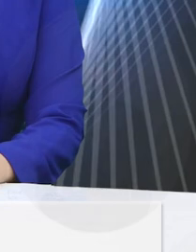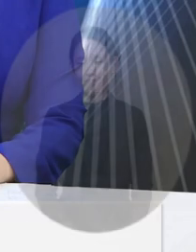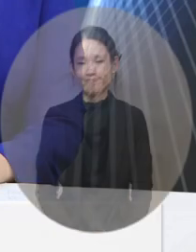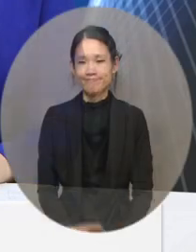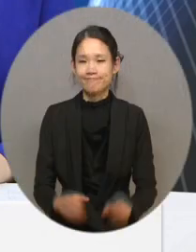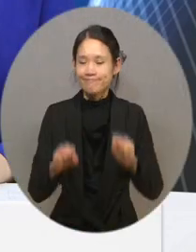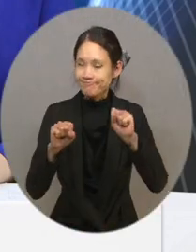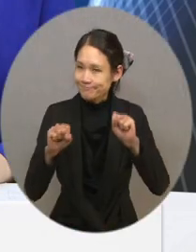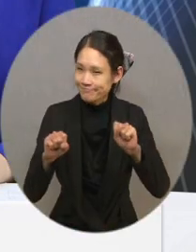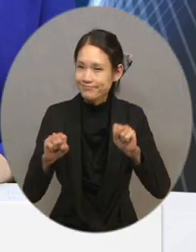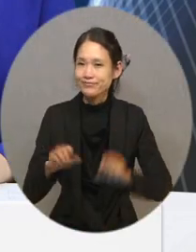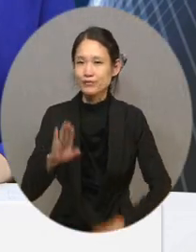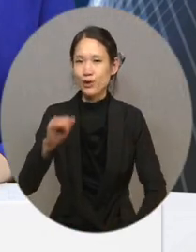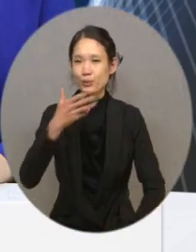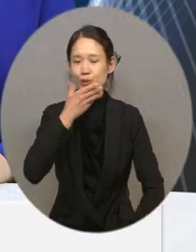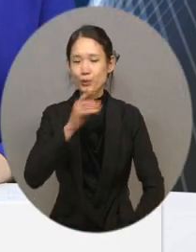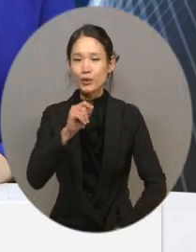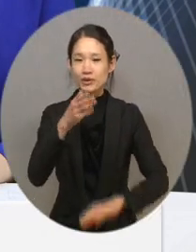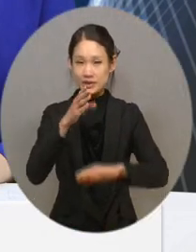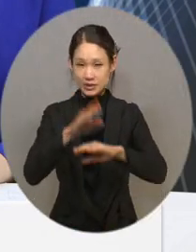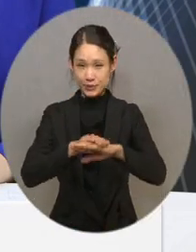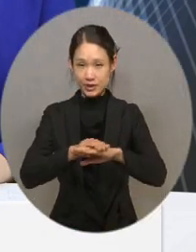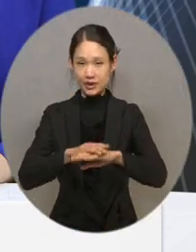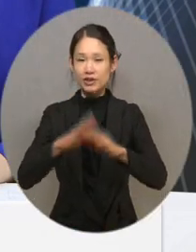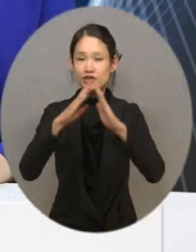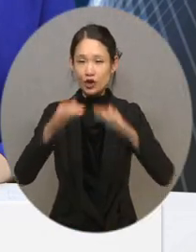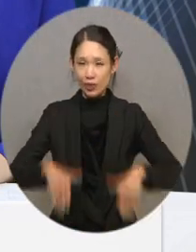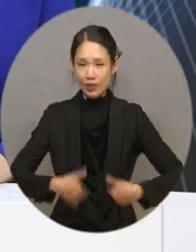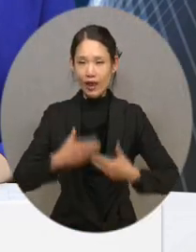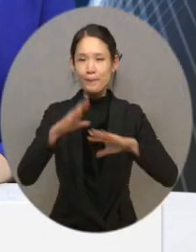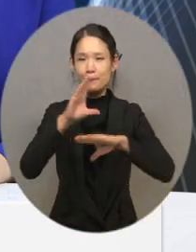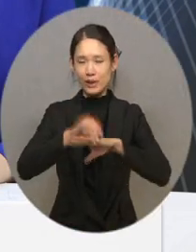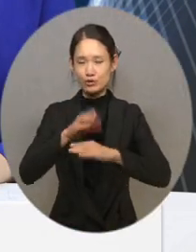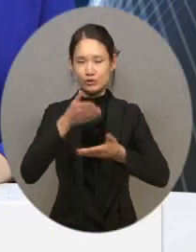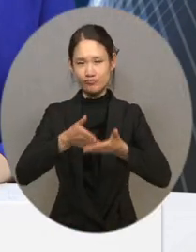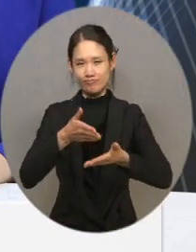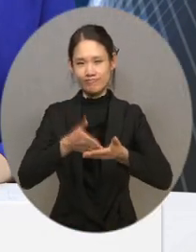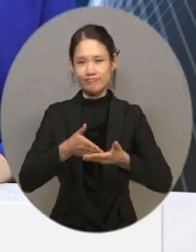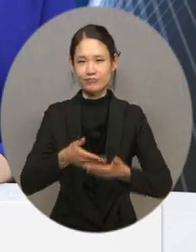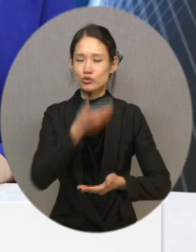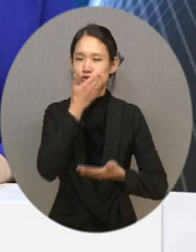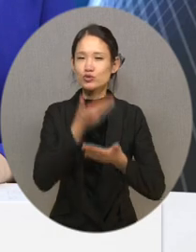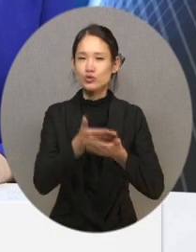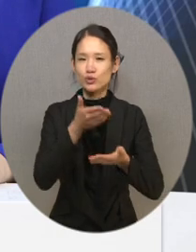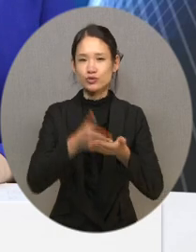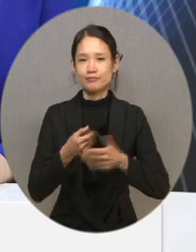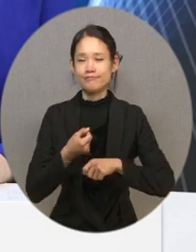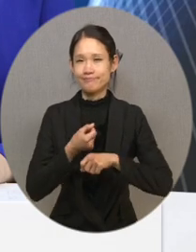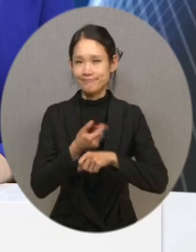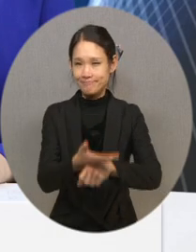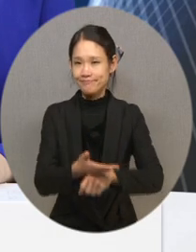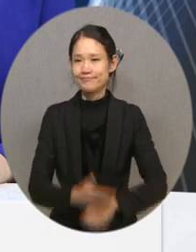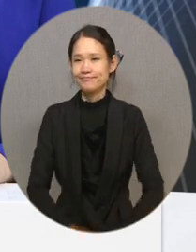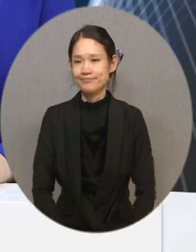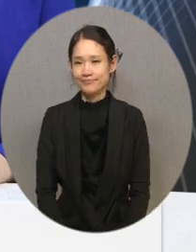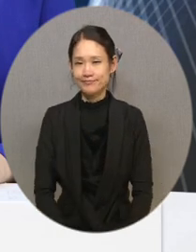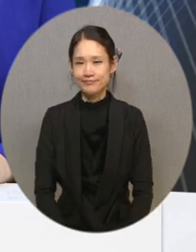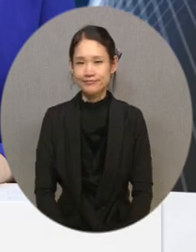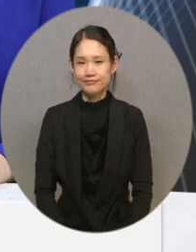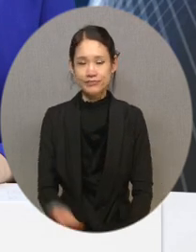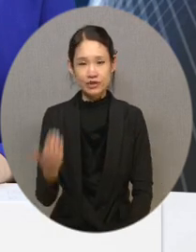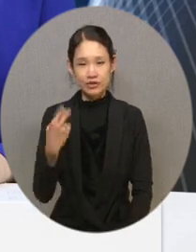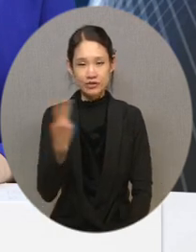여러분 안녕하십니까? WBC 복지TV 전남방송 뉴스입니다. 먼저 주요 뉴스 전해드립니다.